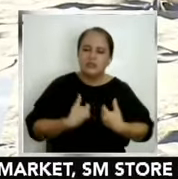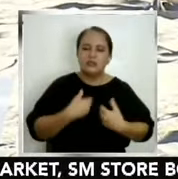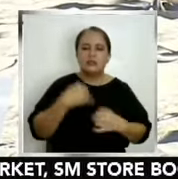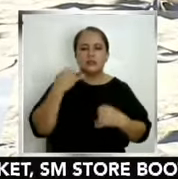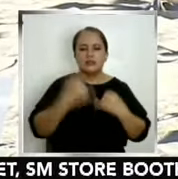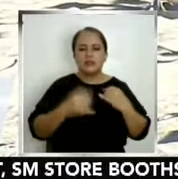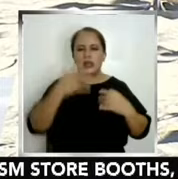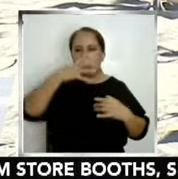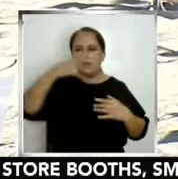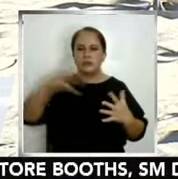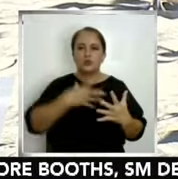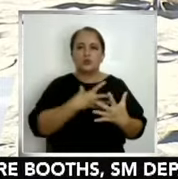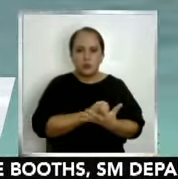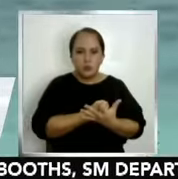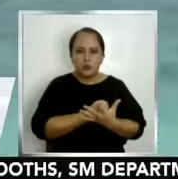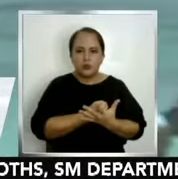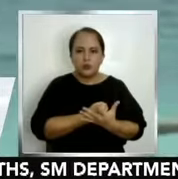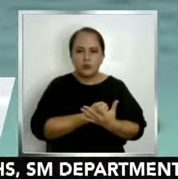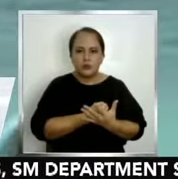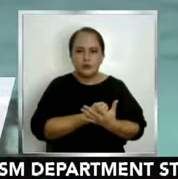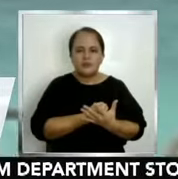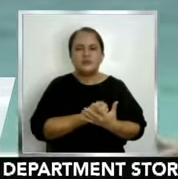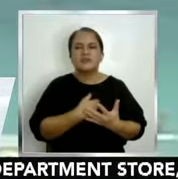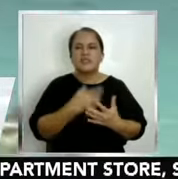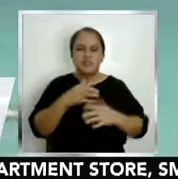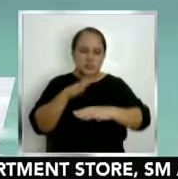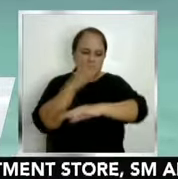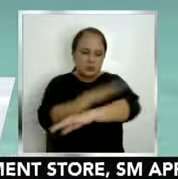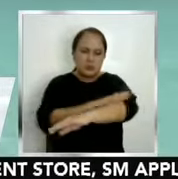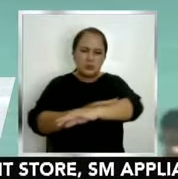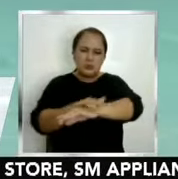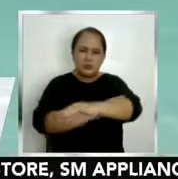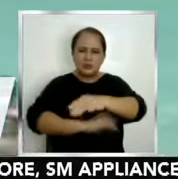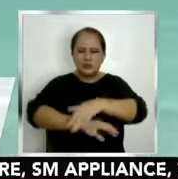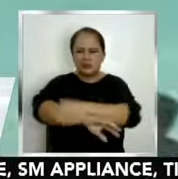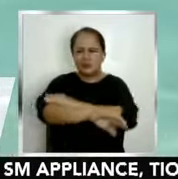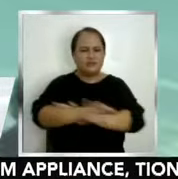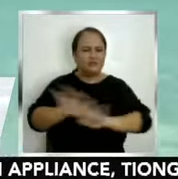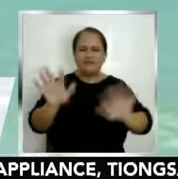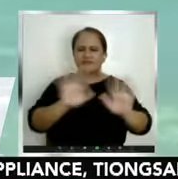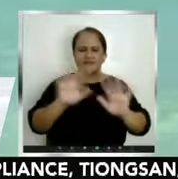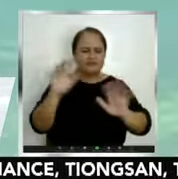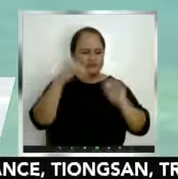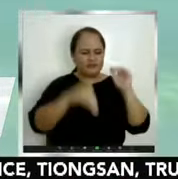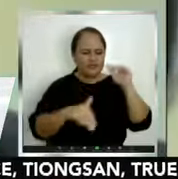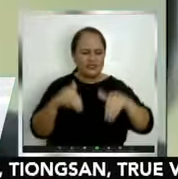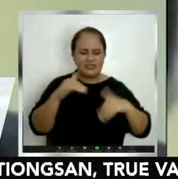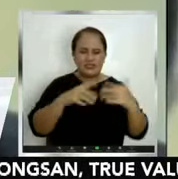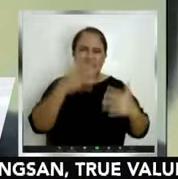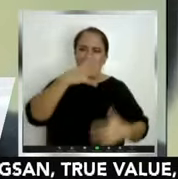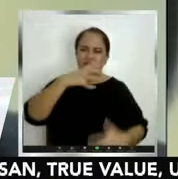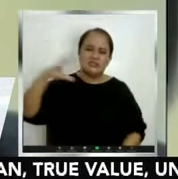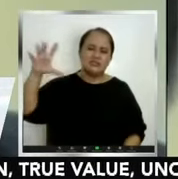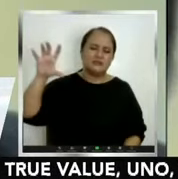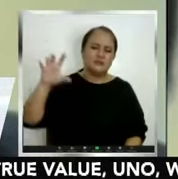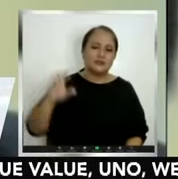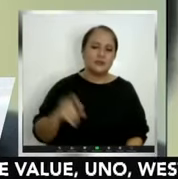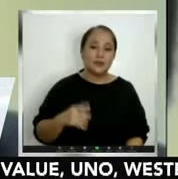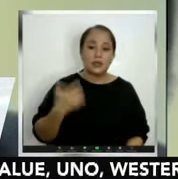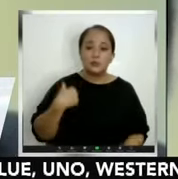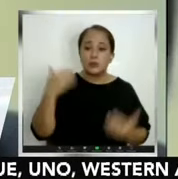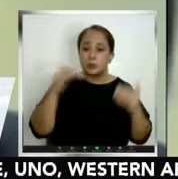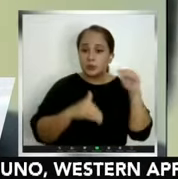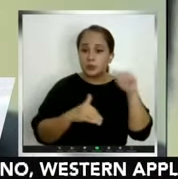stroke. Kahit naka-sunscreen, huwag nang mag-swimming kapag pinakatirik ang araw. Yung pag-swimming, actually,